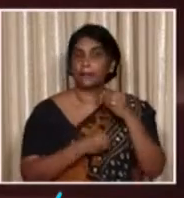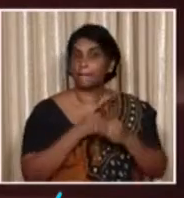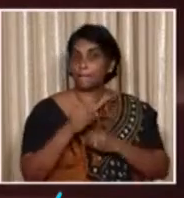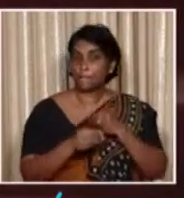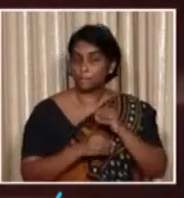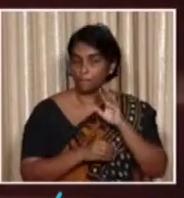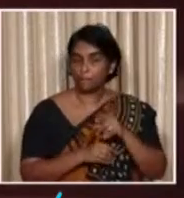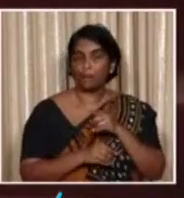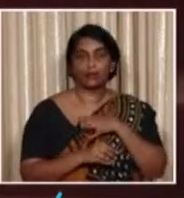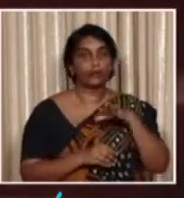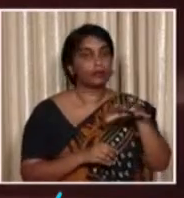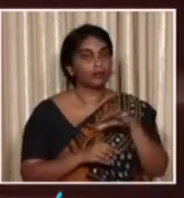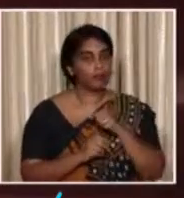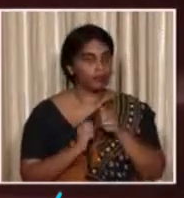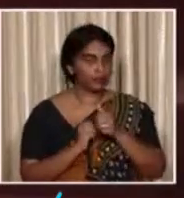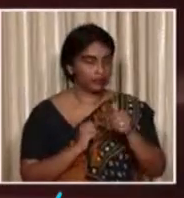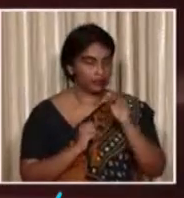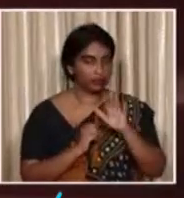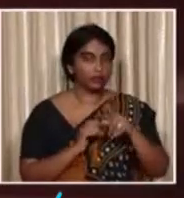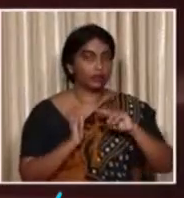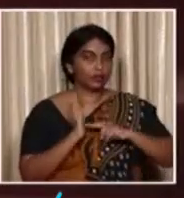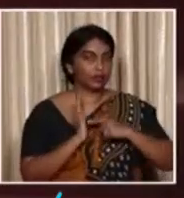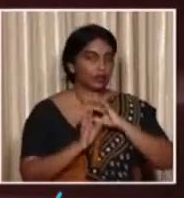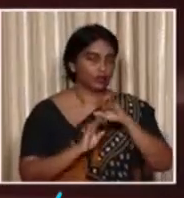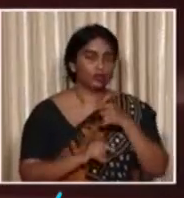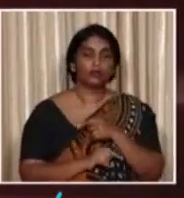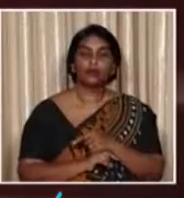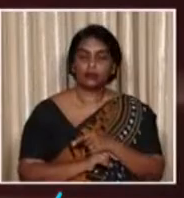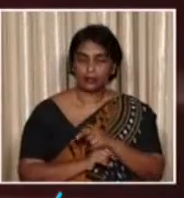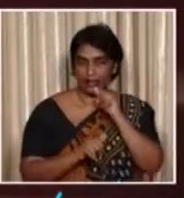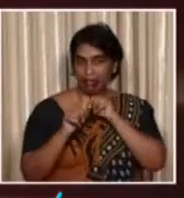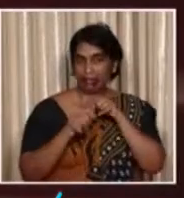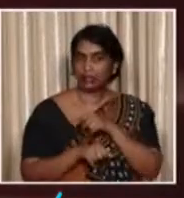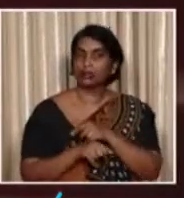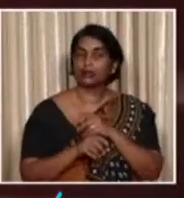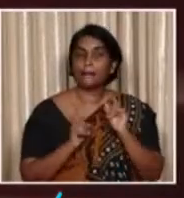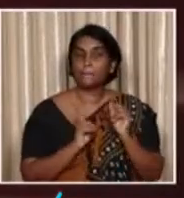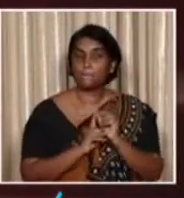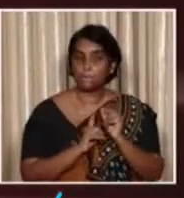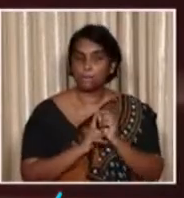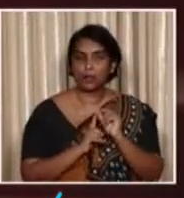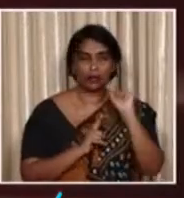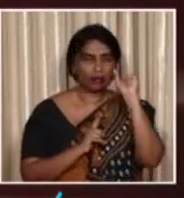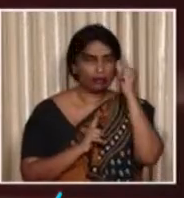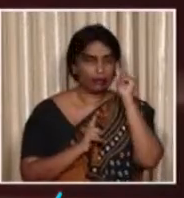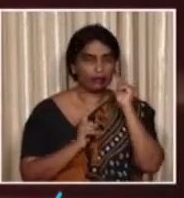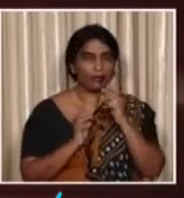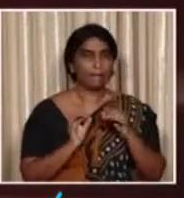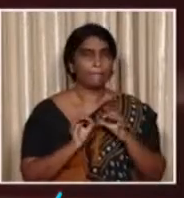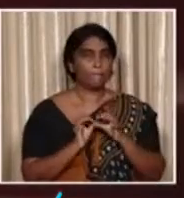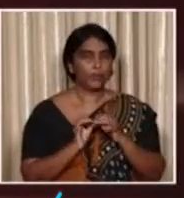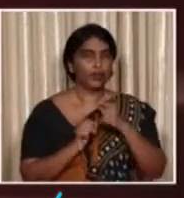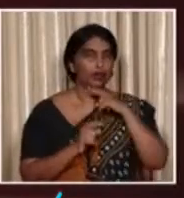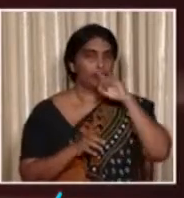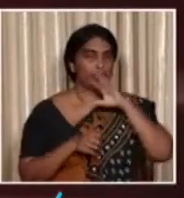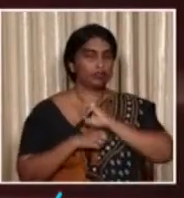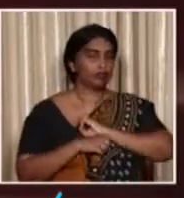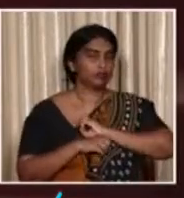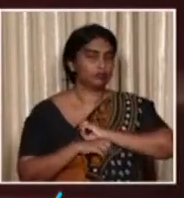නිෂ්පාදනය සඳහා යොදා ගැනීමට නියමිත අමුද්‍රව්‍ය විය. ඒ අතර ප්ලාස්ටික් පැලට් බිලියන ගණනක් මුහුදට මුදා